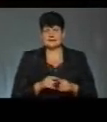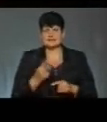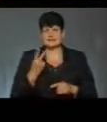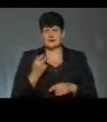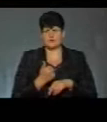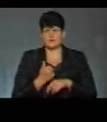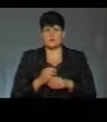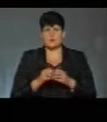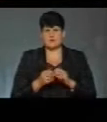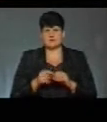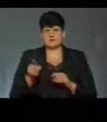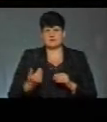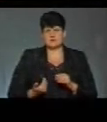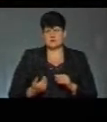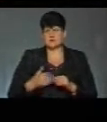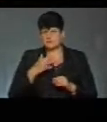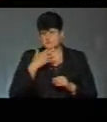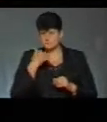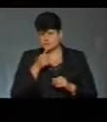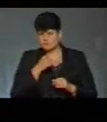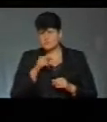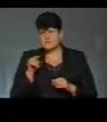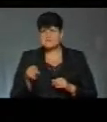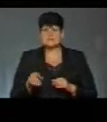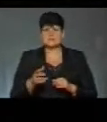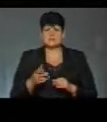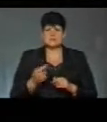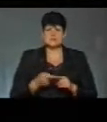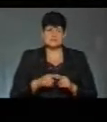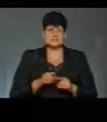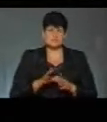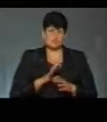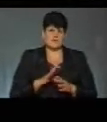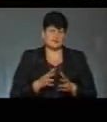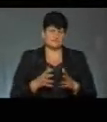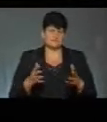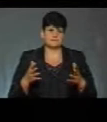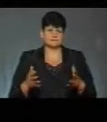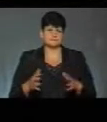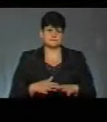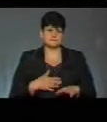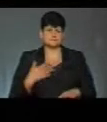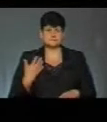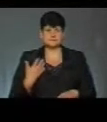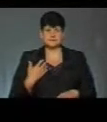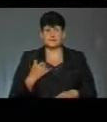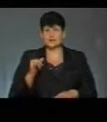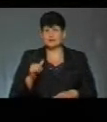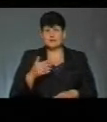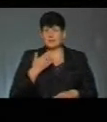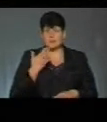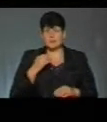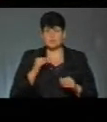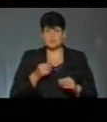проблеми. Вони там живуть протягом декількох місяців, іноді це буває більше термін. і у них немає